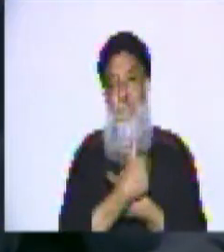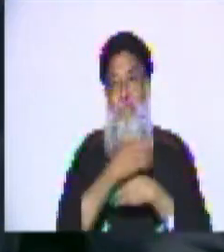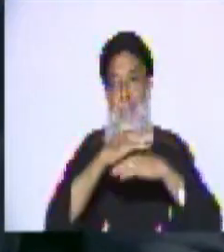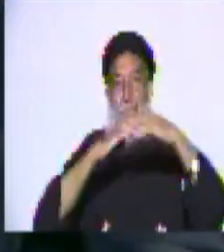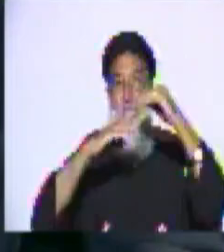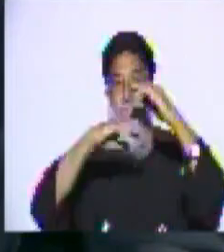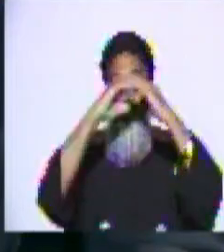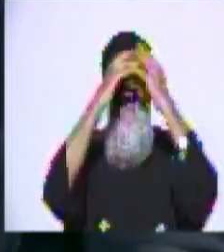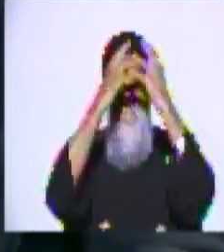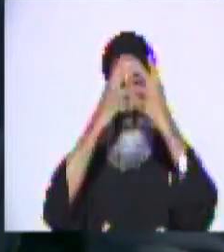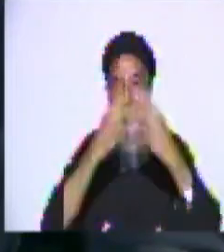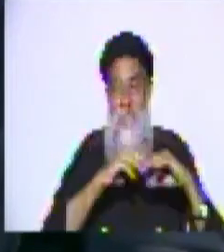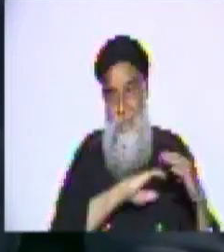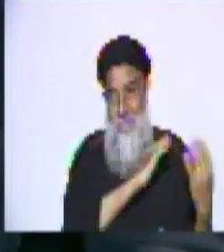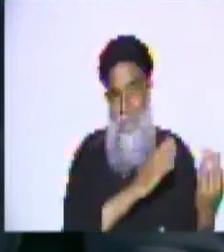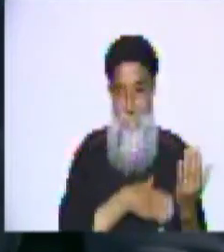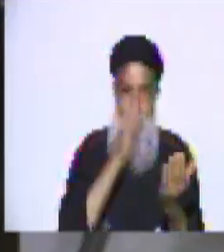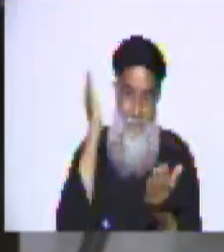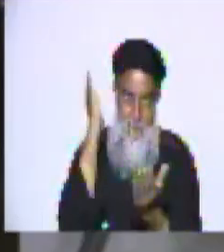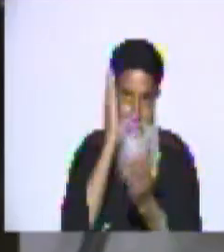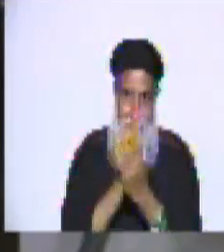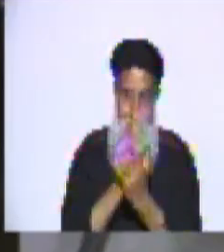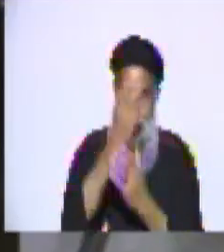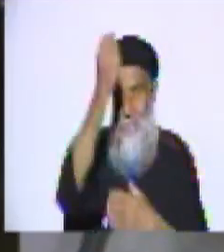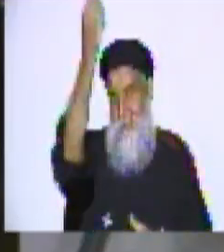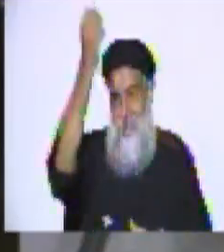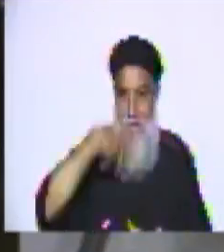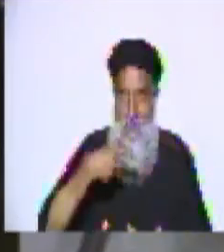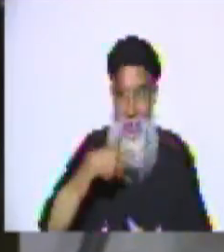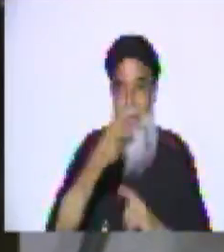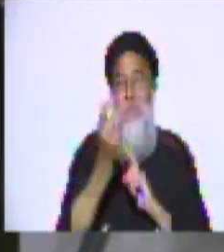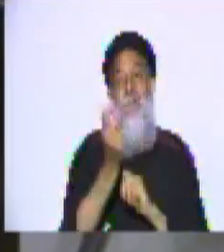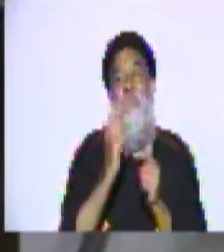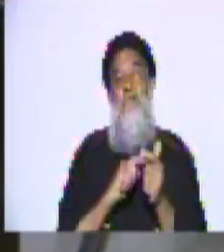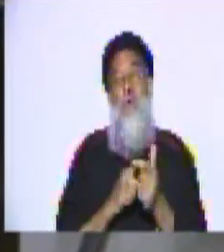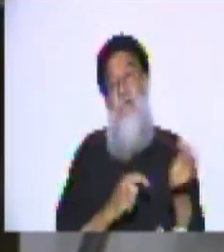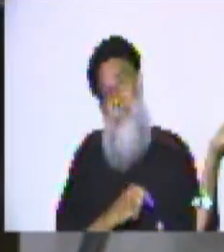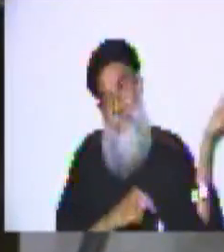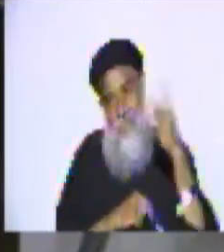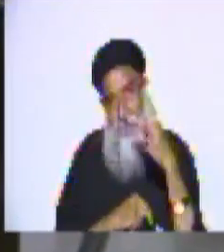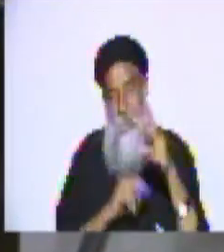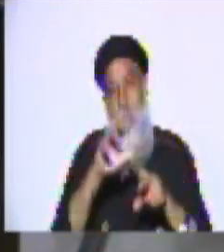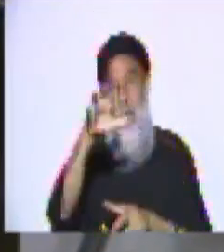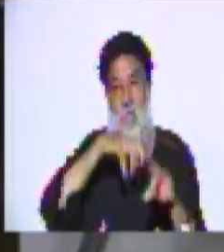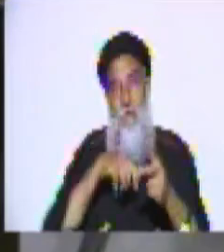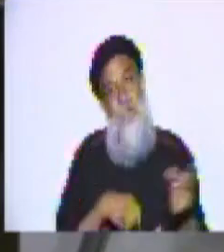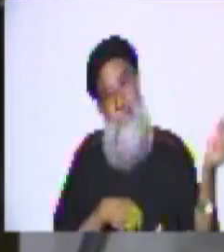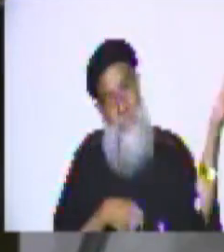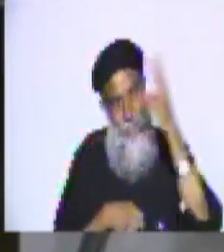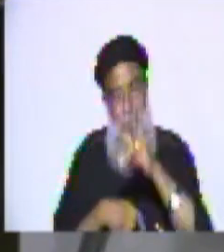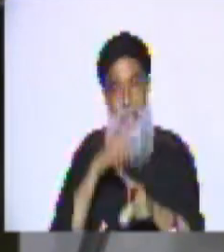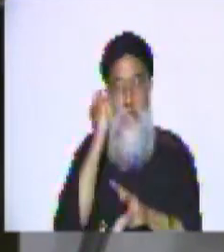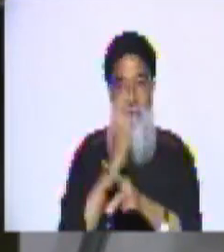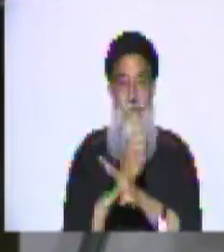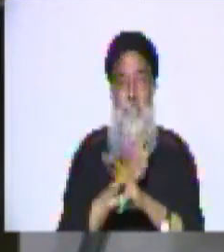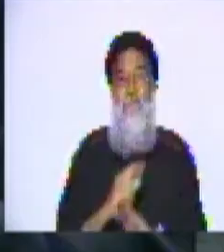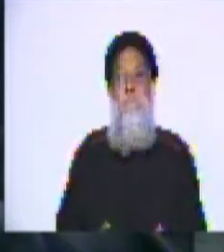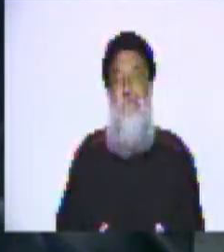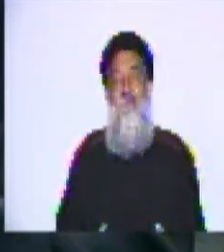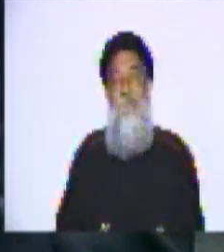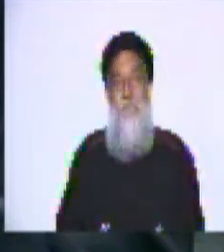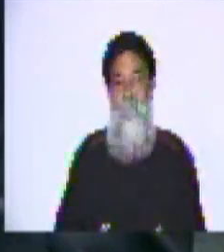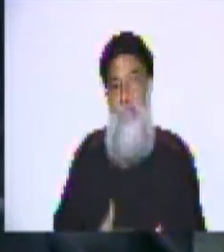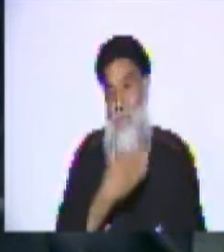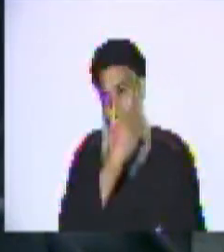على أساس الإيمان اللي سلمه المسيح للرسل. والسيد المسيح هو حجر الزاوية. بالظبط. أساس الرسل. السيد المسيح اهتم بالصوم